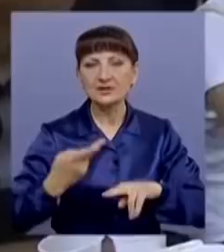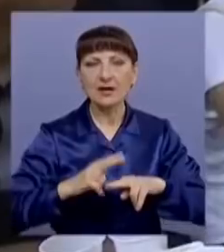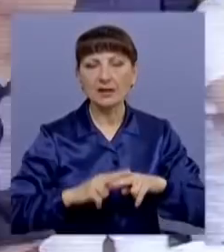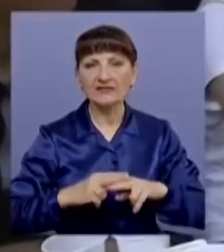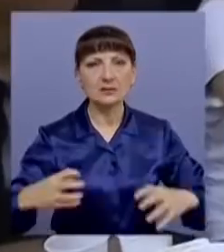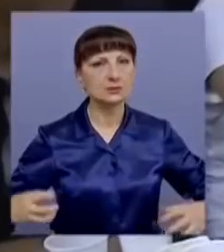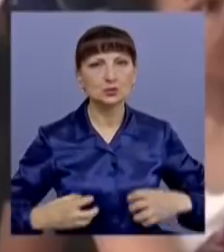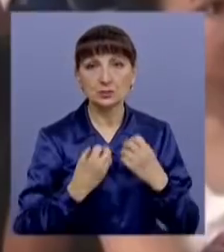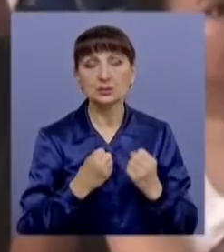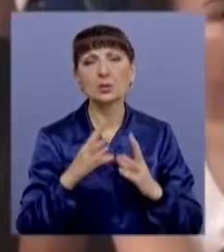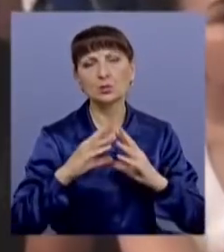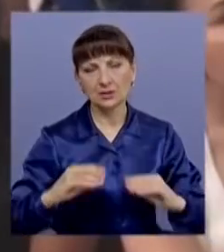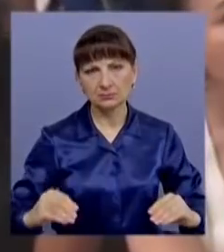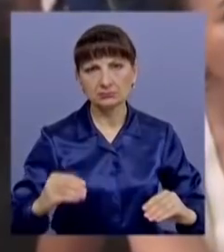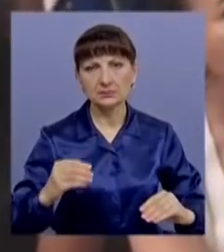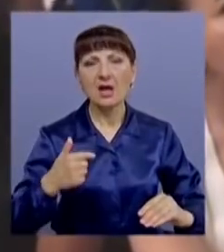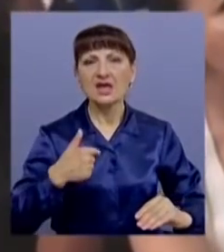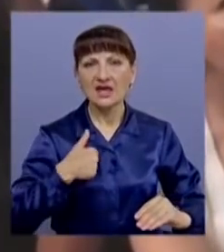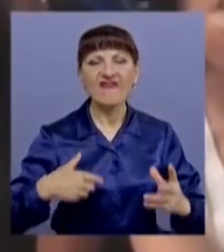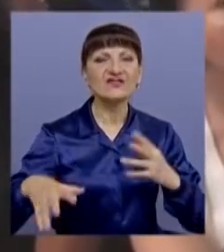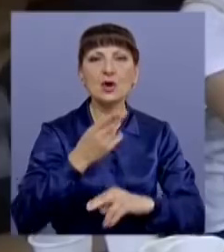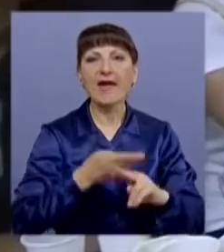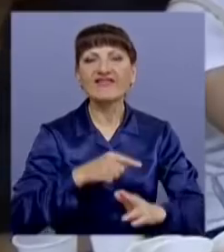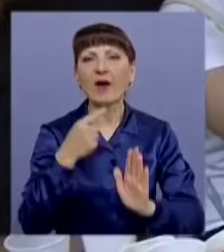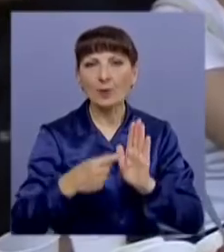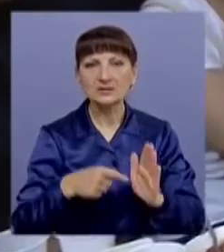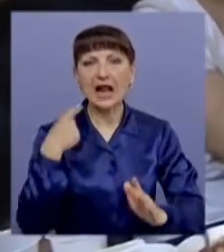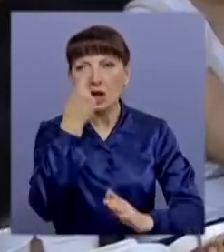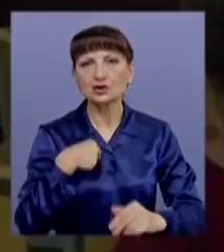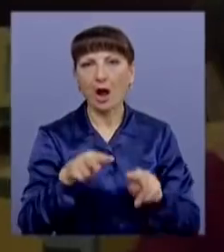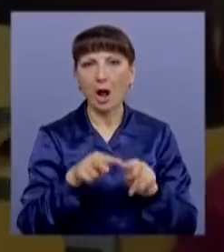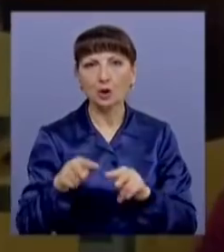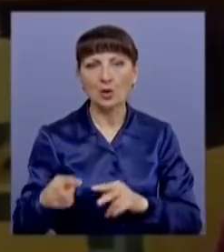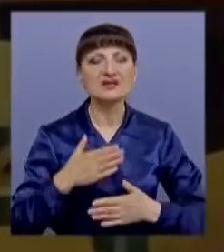пережитого кошмара. Да. Я беру все эти вопросы под свой личный контроль. Спасибо вам большое.